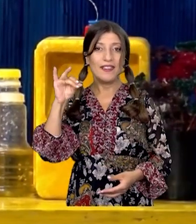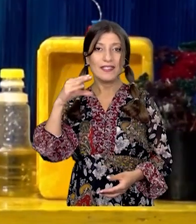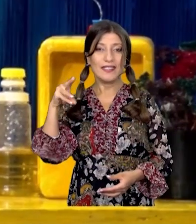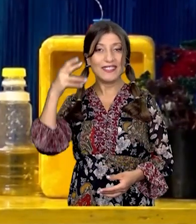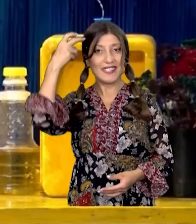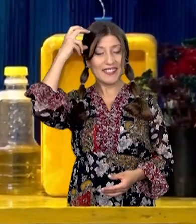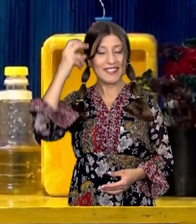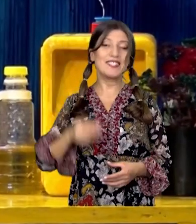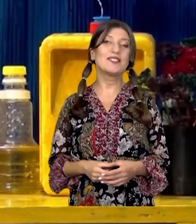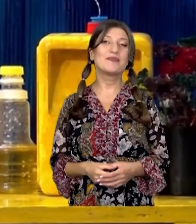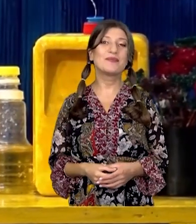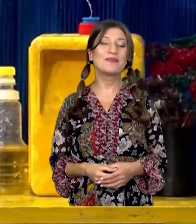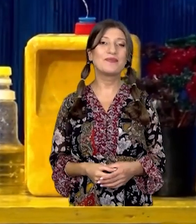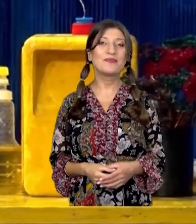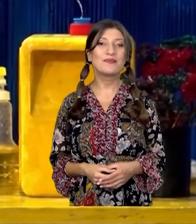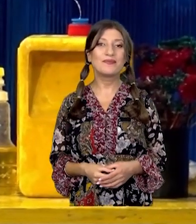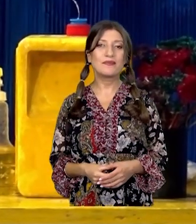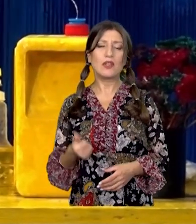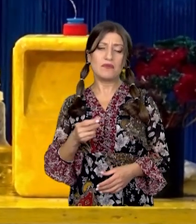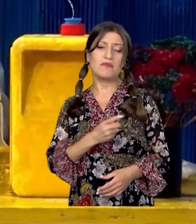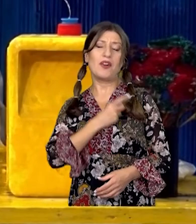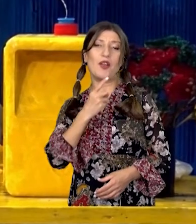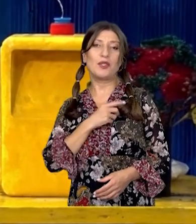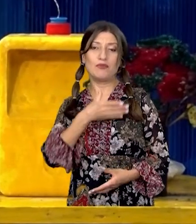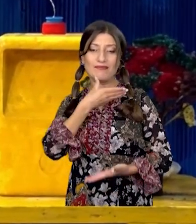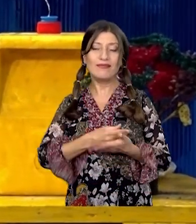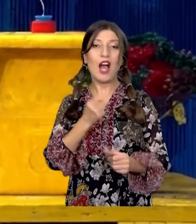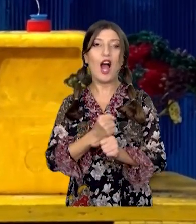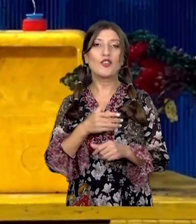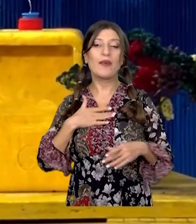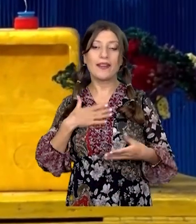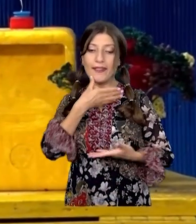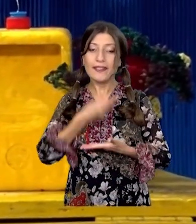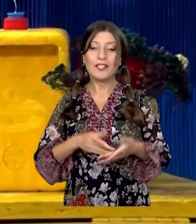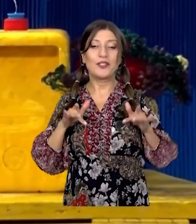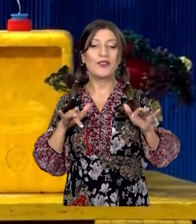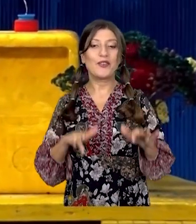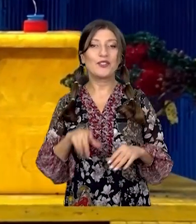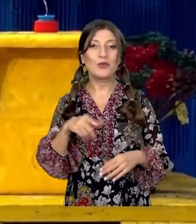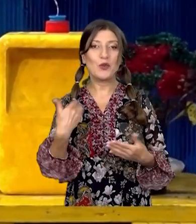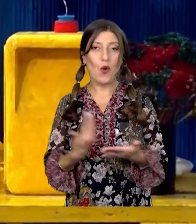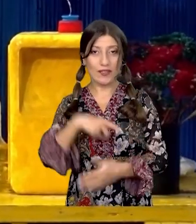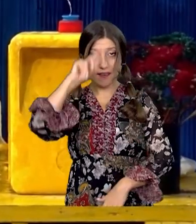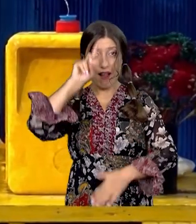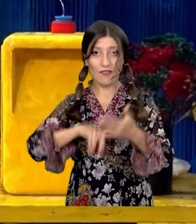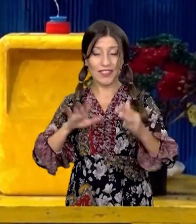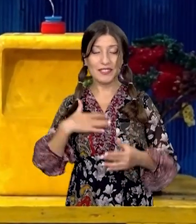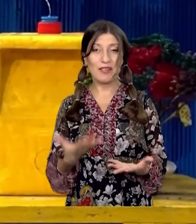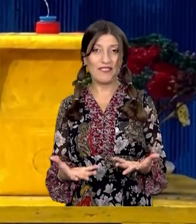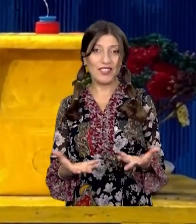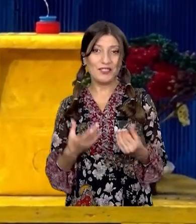Քրիստոպար Քրիսեզա եւ պարոն Քրիս միաժամանակ, եւ նա պակաս վարպետորեն չի անում իր գործը, ինչում դուք հիմա նորից